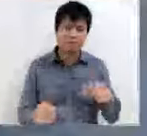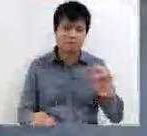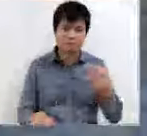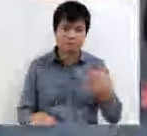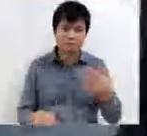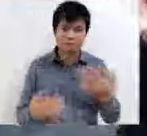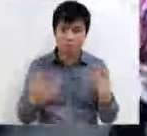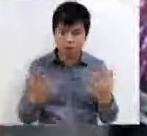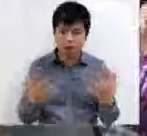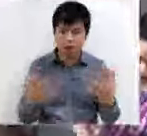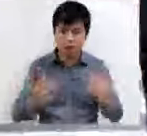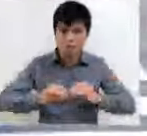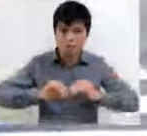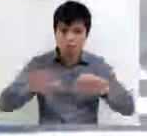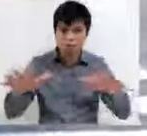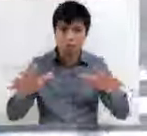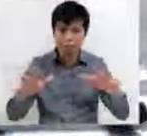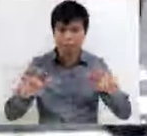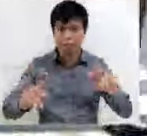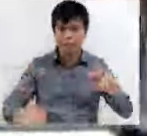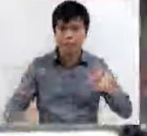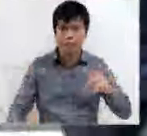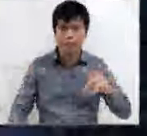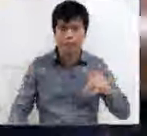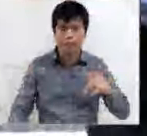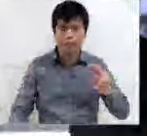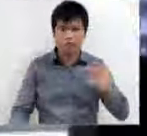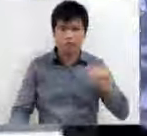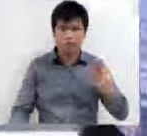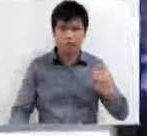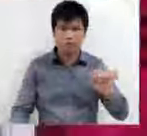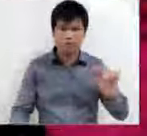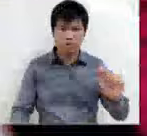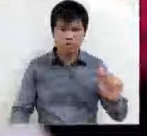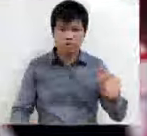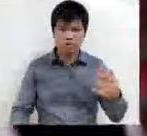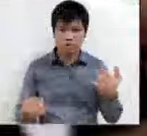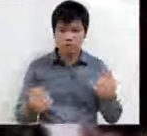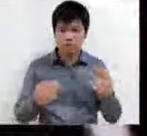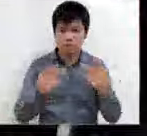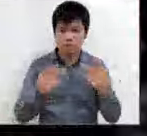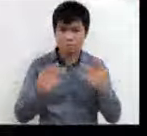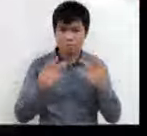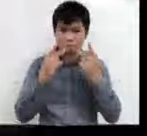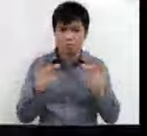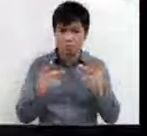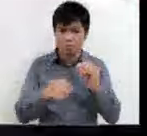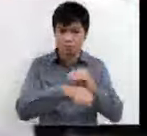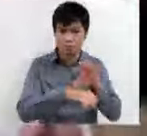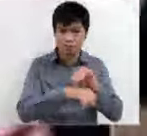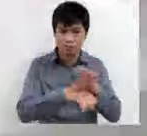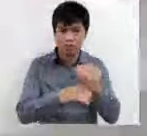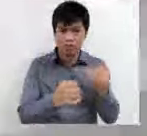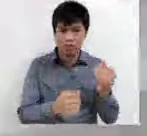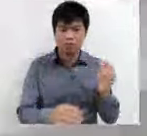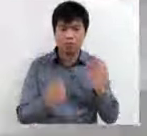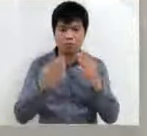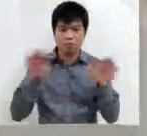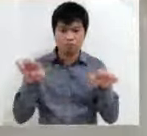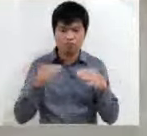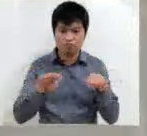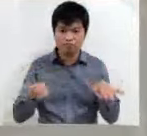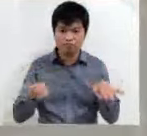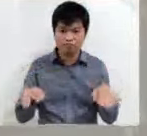walking pneumonia sa bansa. Payo naman nila sa publiko ngayong magpapasko kung kailan kabi-kabila ang mga pagtitipon, ugaliin